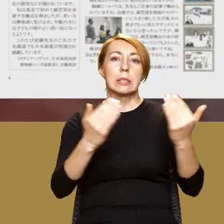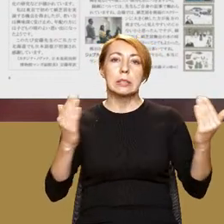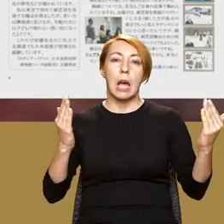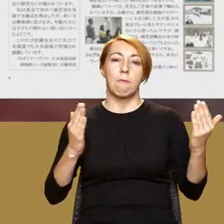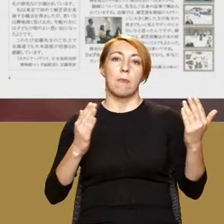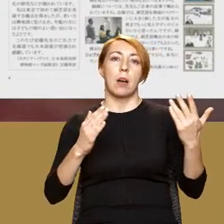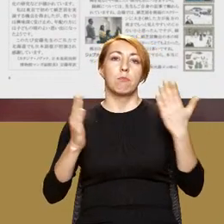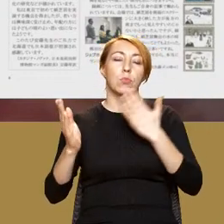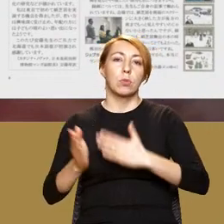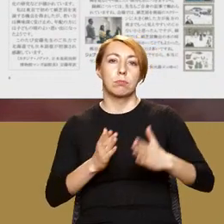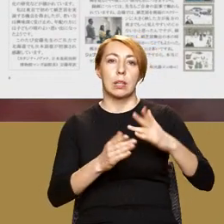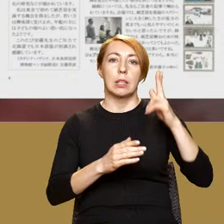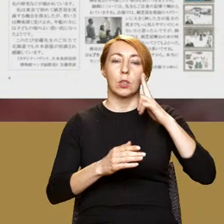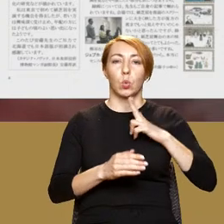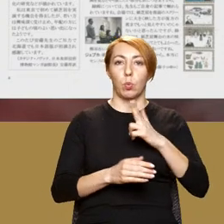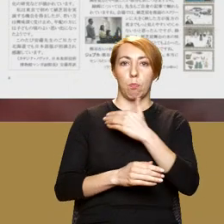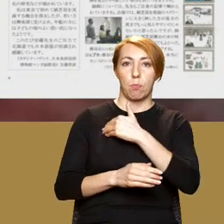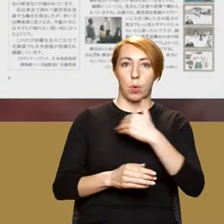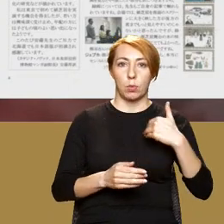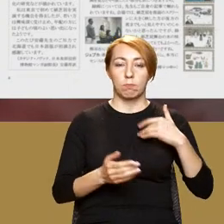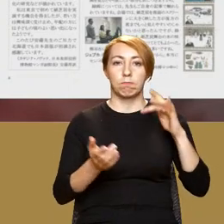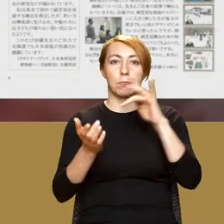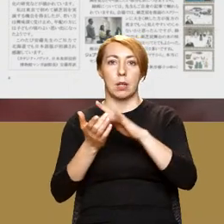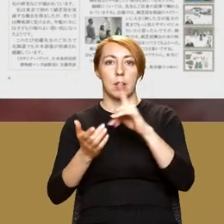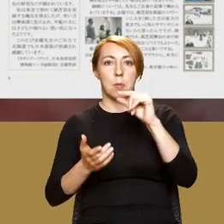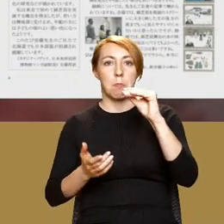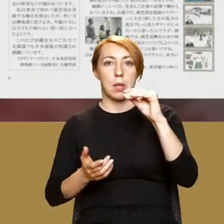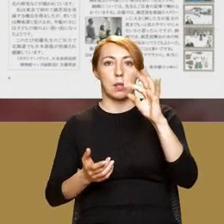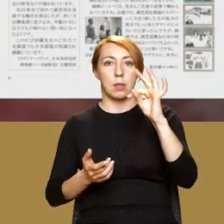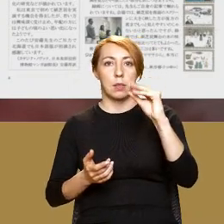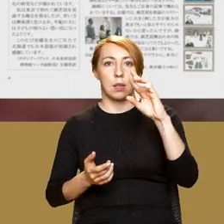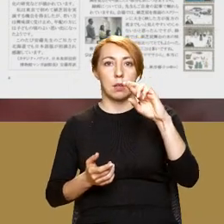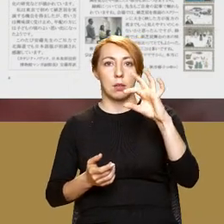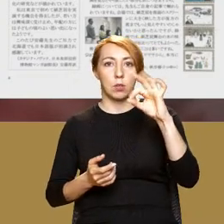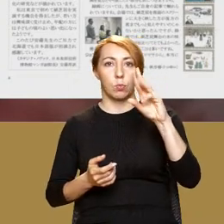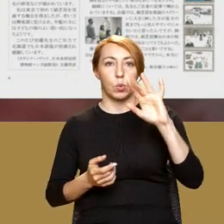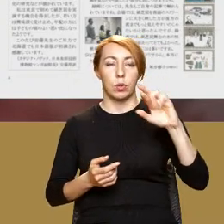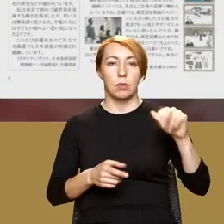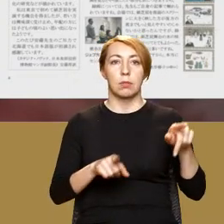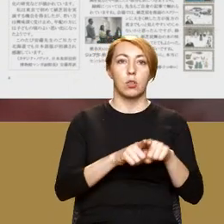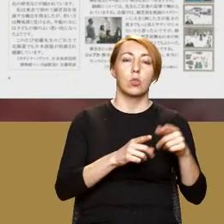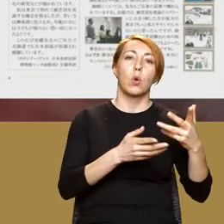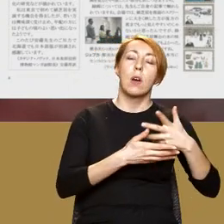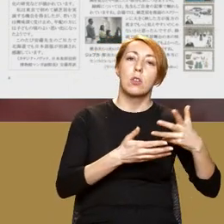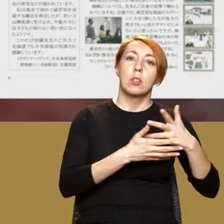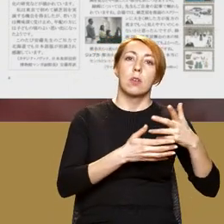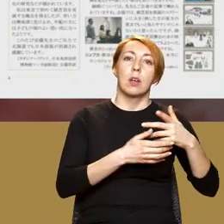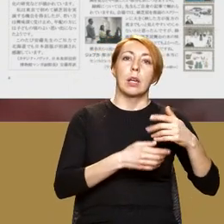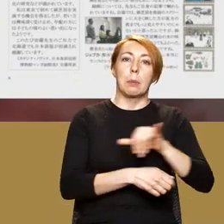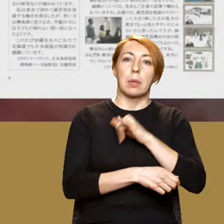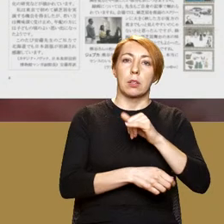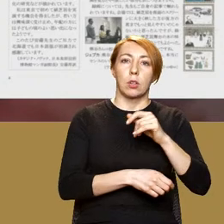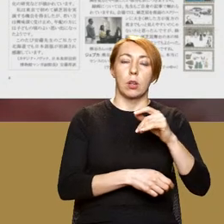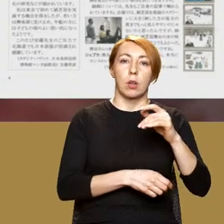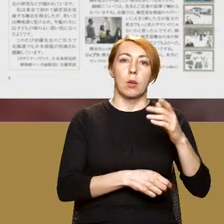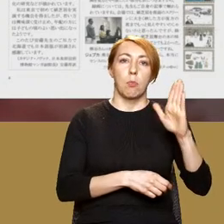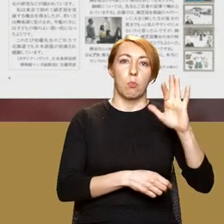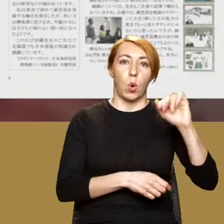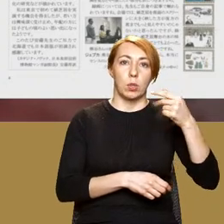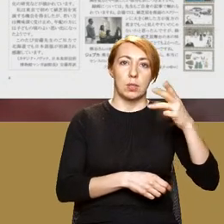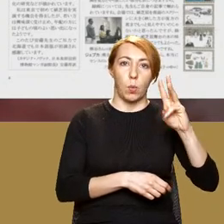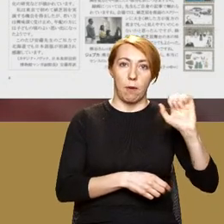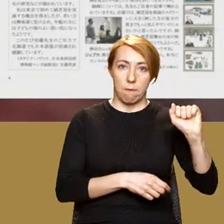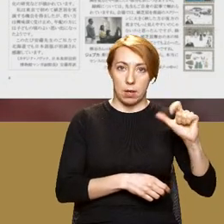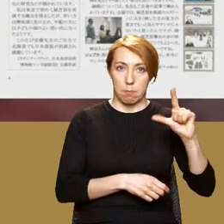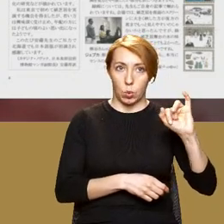we współpracy z Instytutem Polskim w Petersburgu oraz Stowarzyszeniem imienia Bronisława Piłsudskiego, to wystawa planszowa.